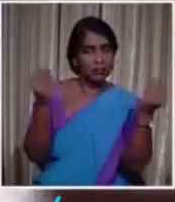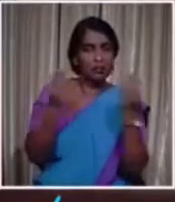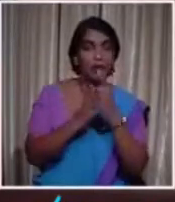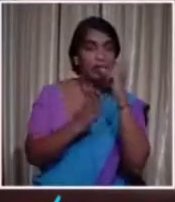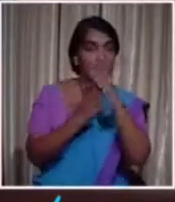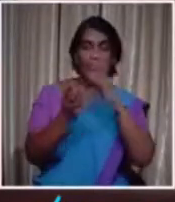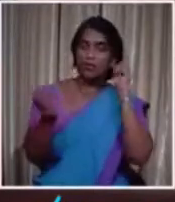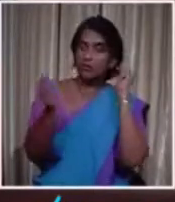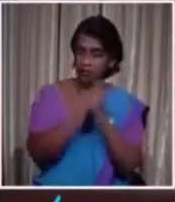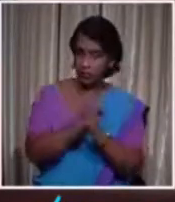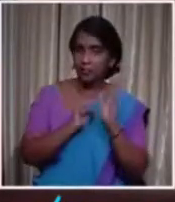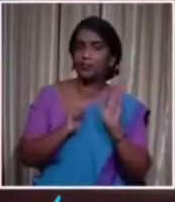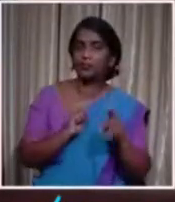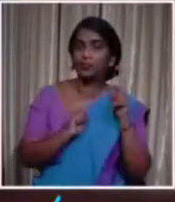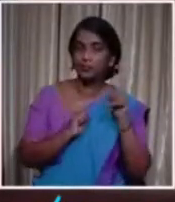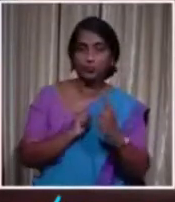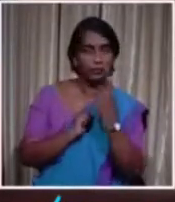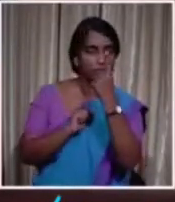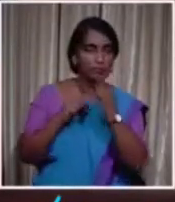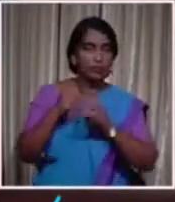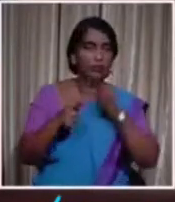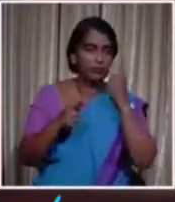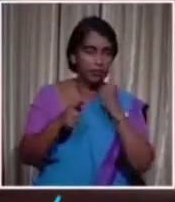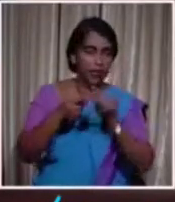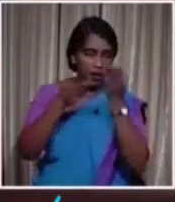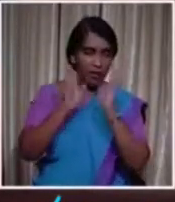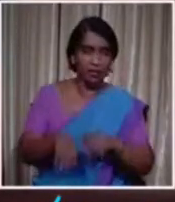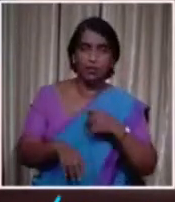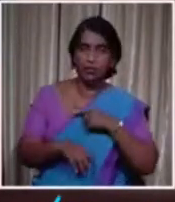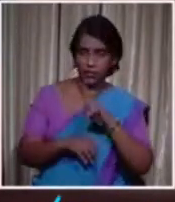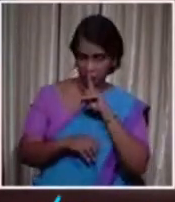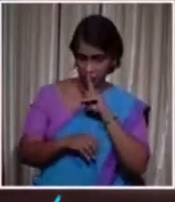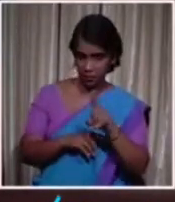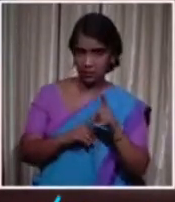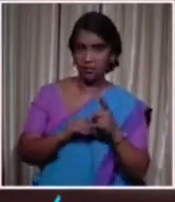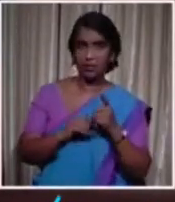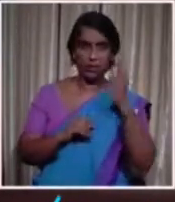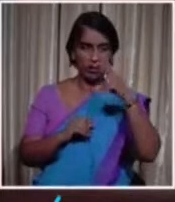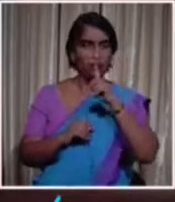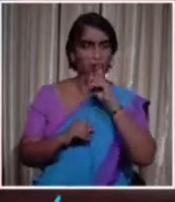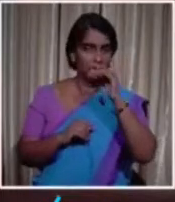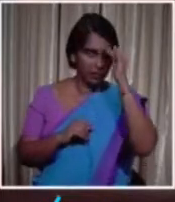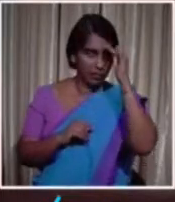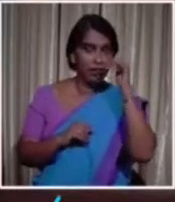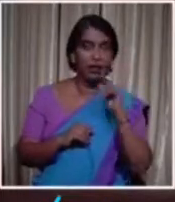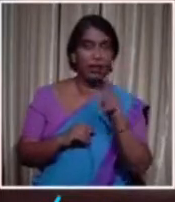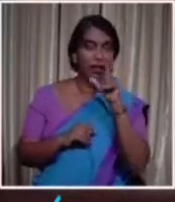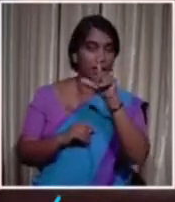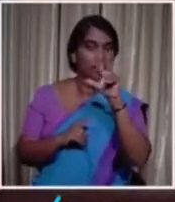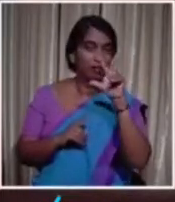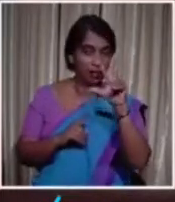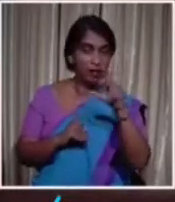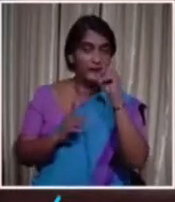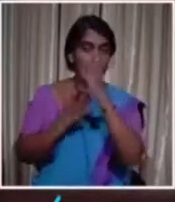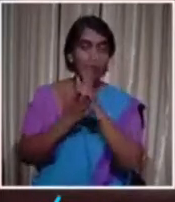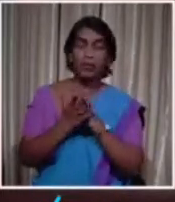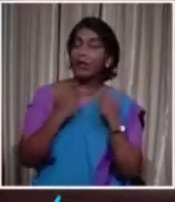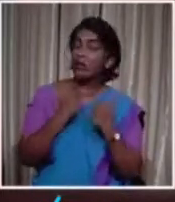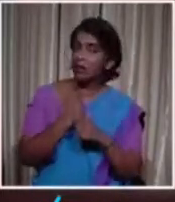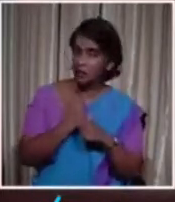व्यवस्था विनस्कर उदाहरण अवसर ग्रहण दिन नियोजकता हेत्ट मे व्यवस्था